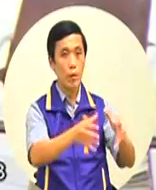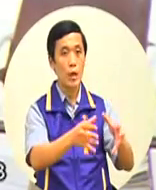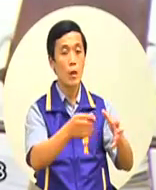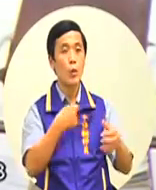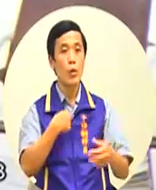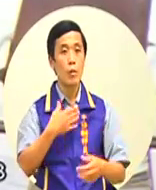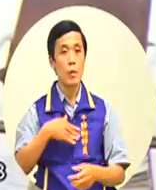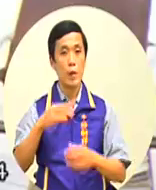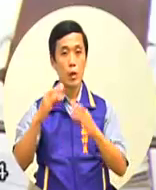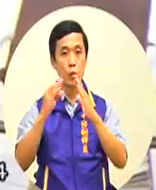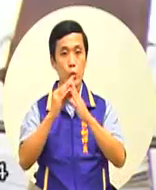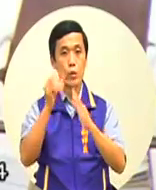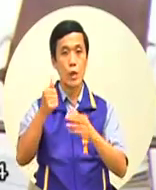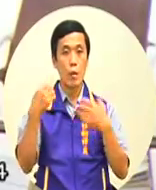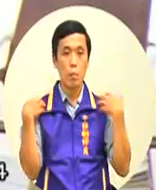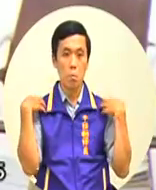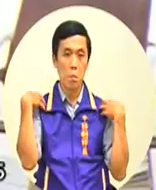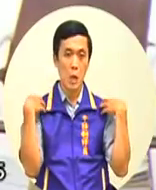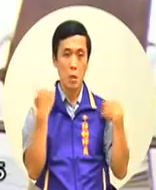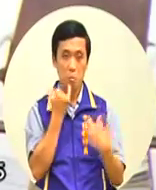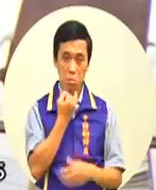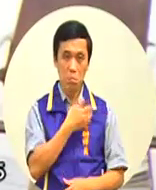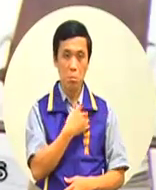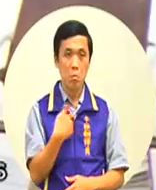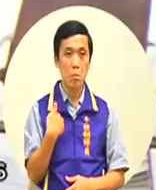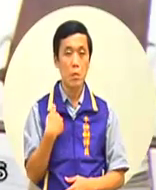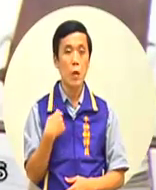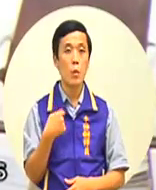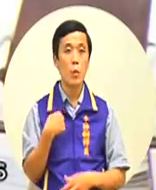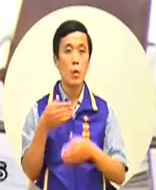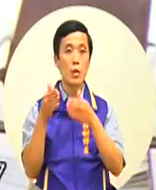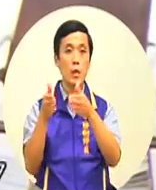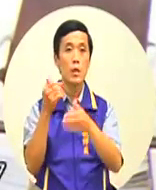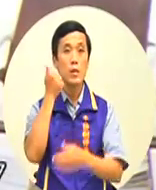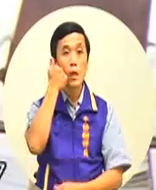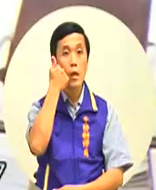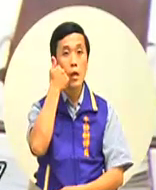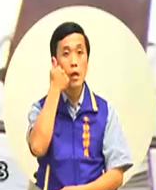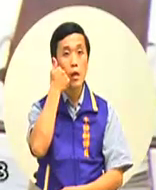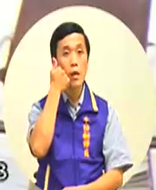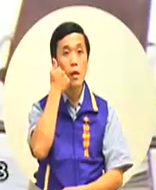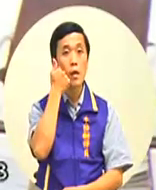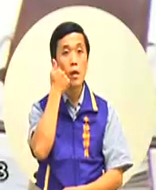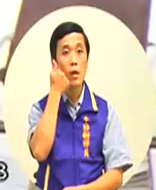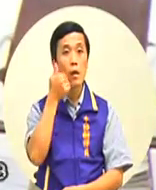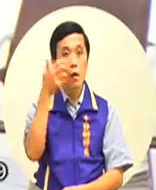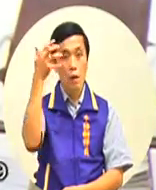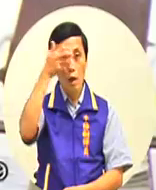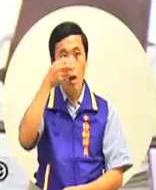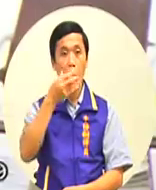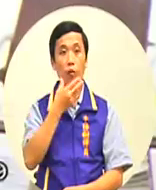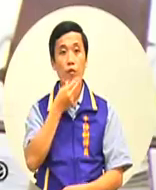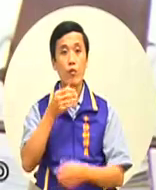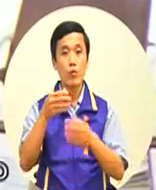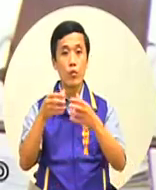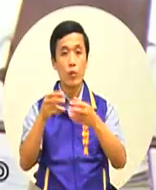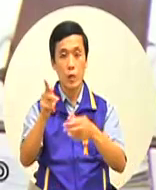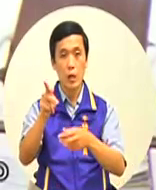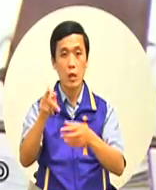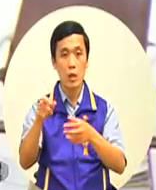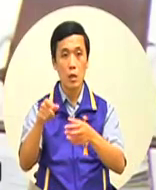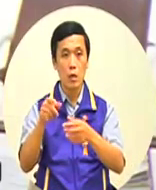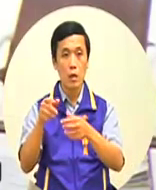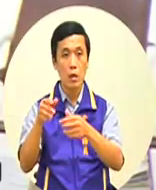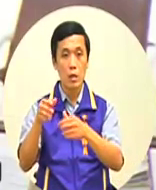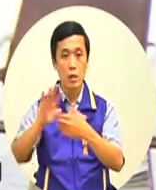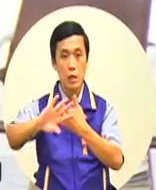长比较忙，所以我就跟那个我们的那个老福科这边来做联系啊，啊后